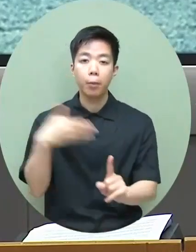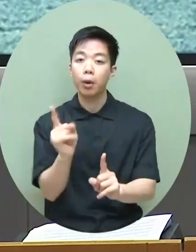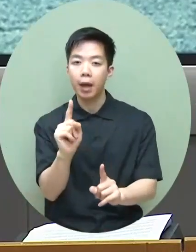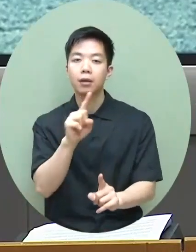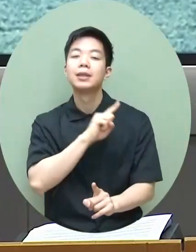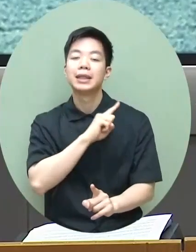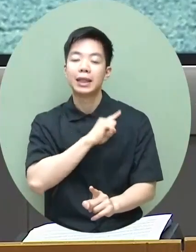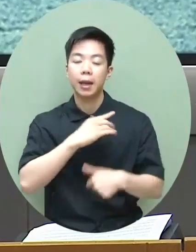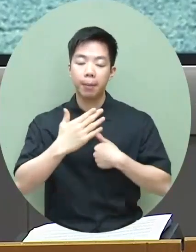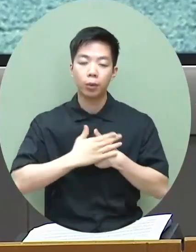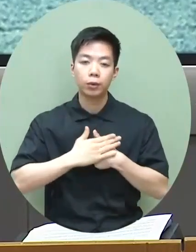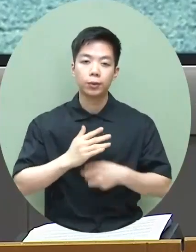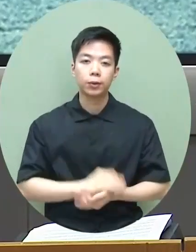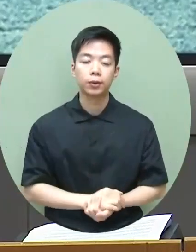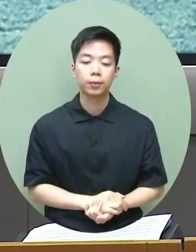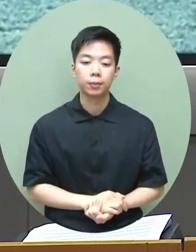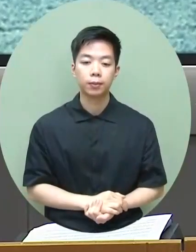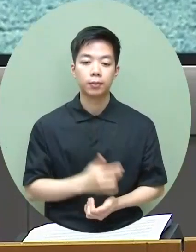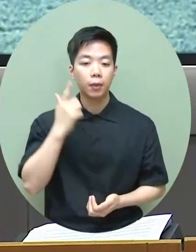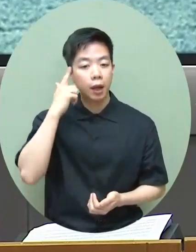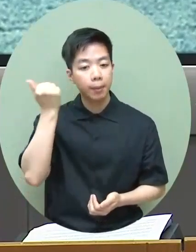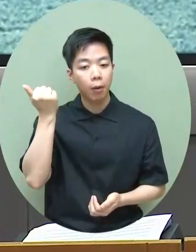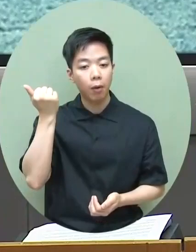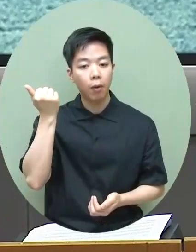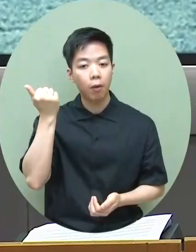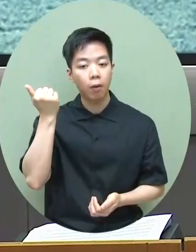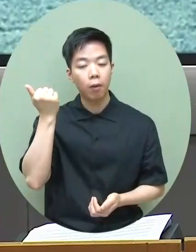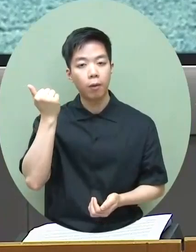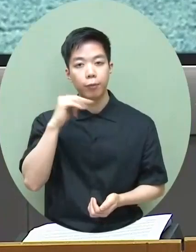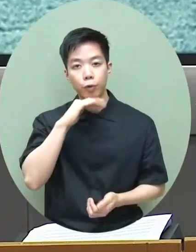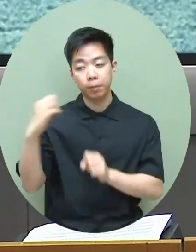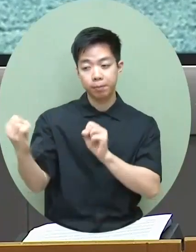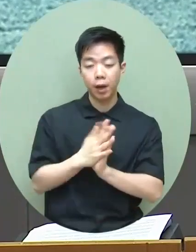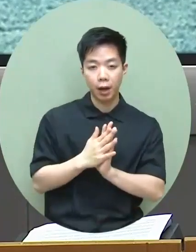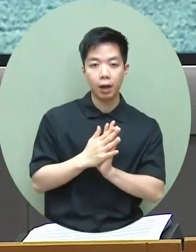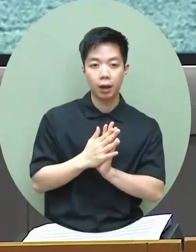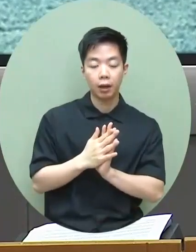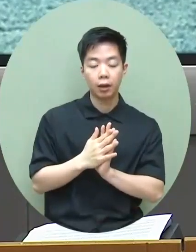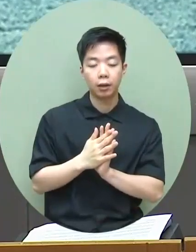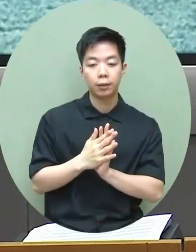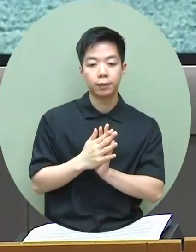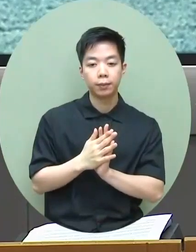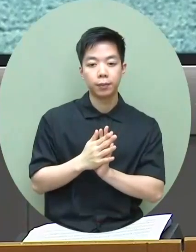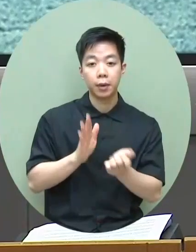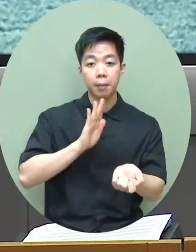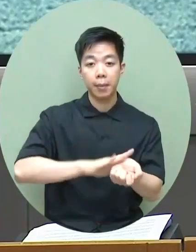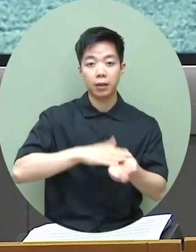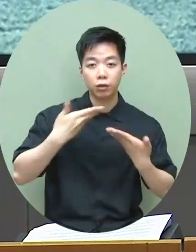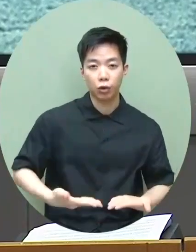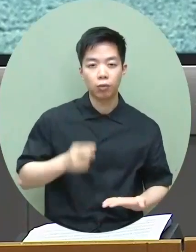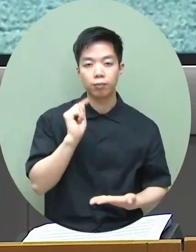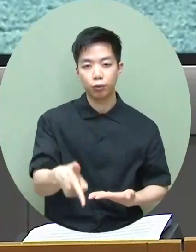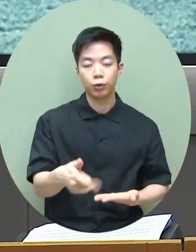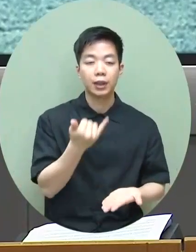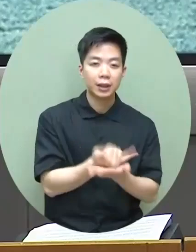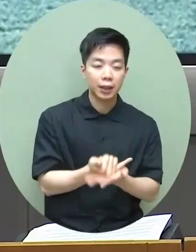希望佢如果真係染疫嘅時候呢就唔會有一個嚴重嘅併發症或者死亡囉。咁至